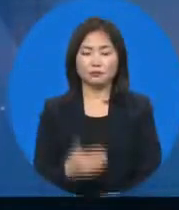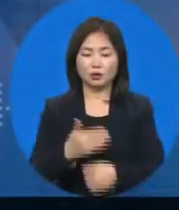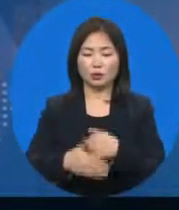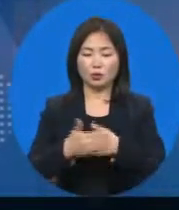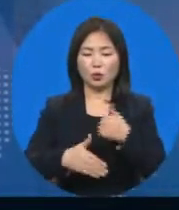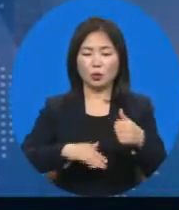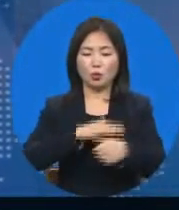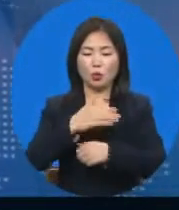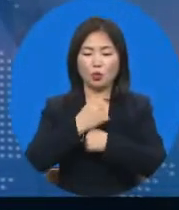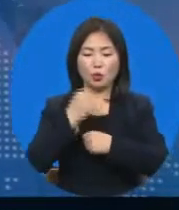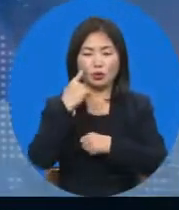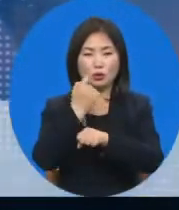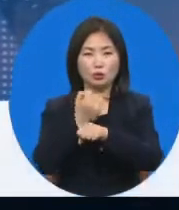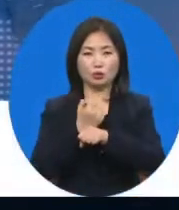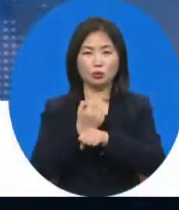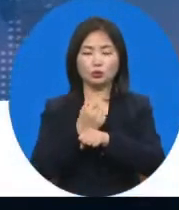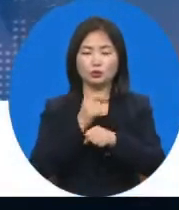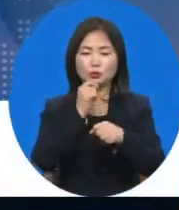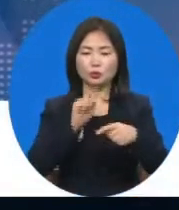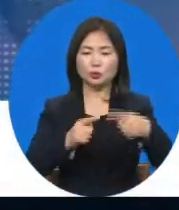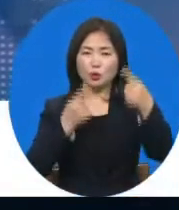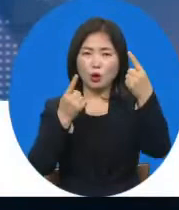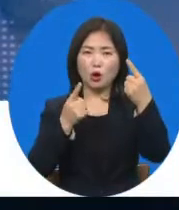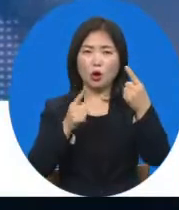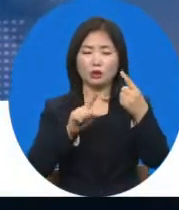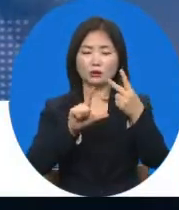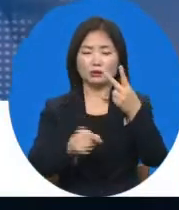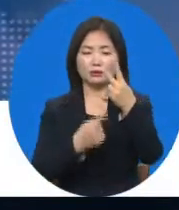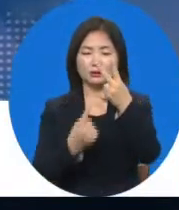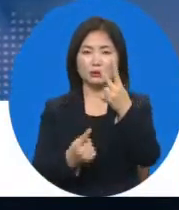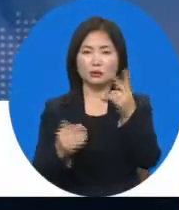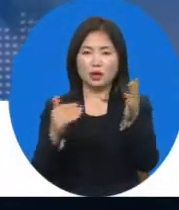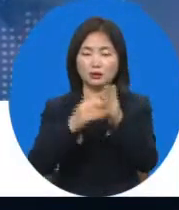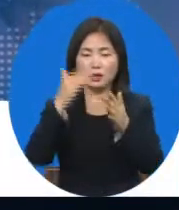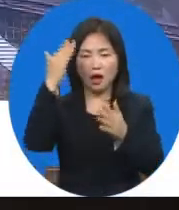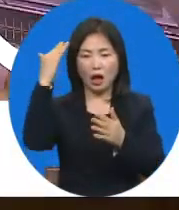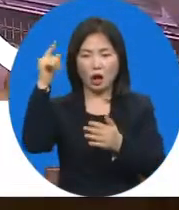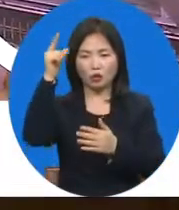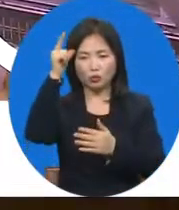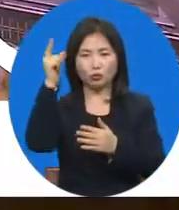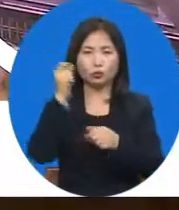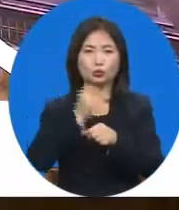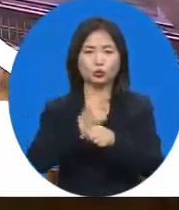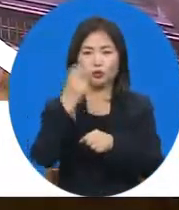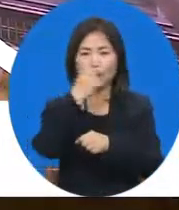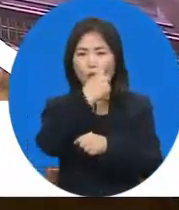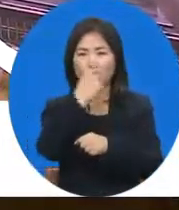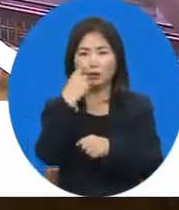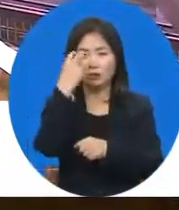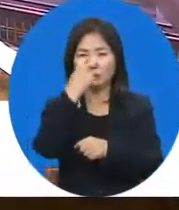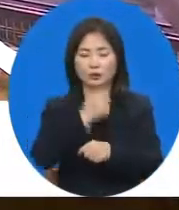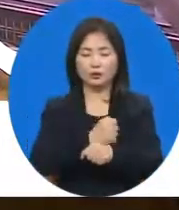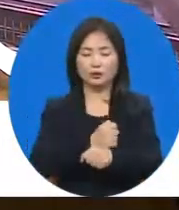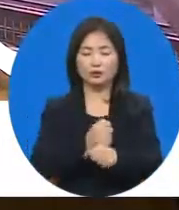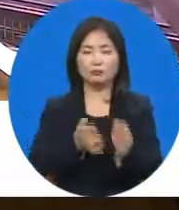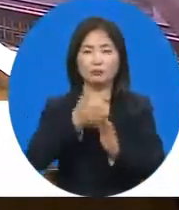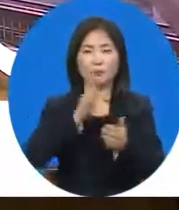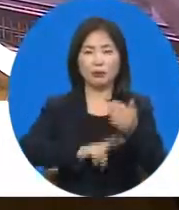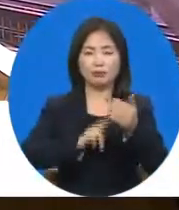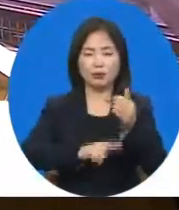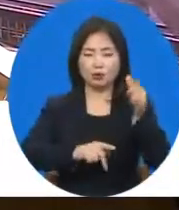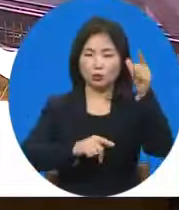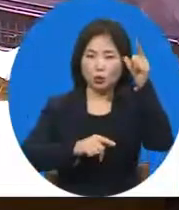대구시 보건환경연구원 은 설을 앞두고 다음달 1일까지 한 후 확인 검사를 실시합니다 이 시중에 유통되고 있는